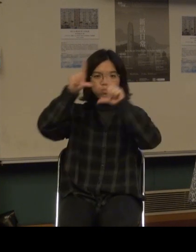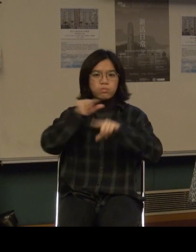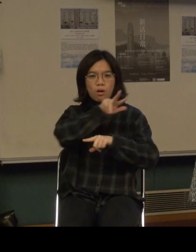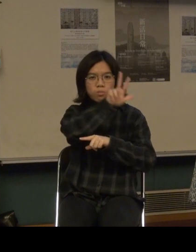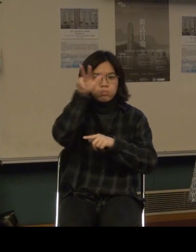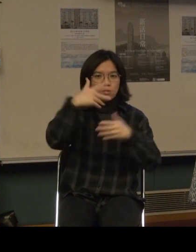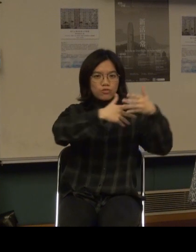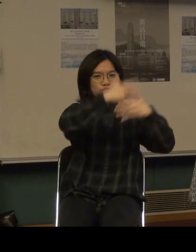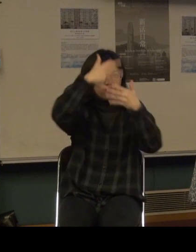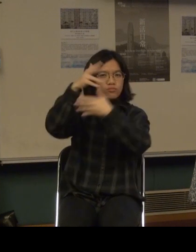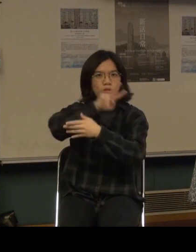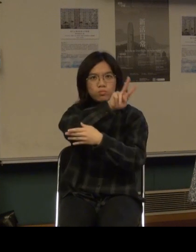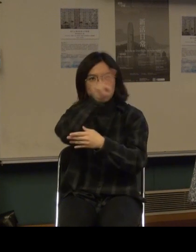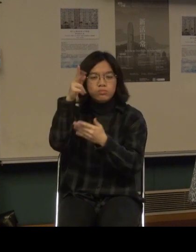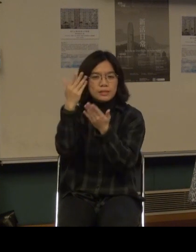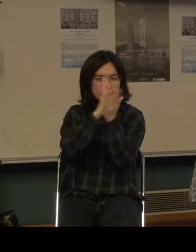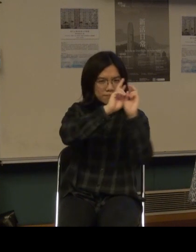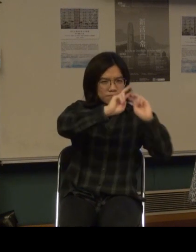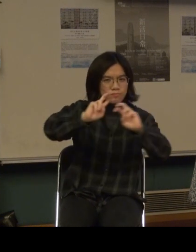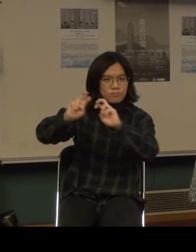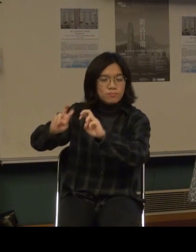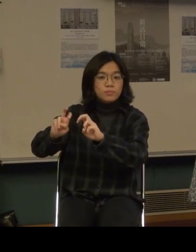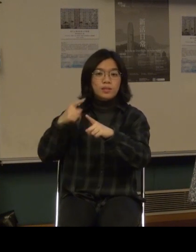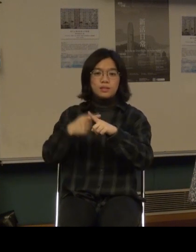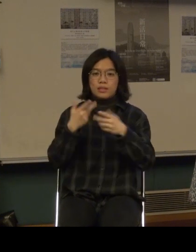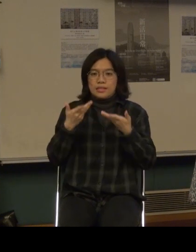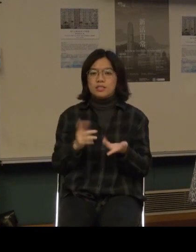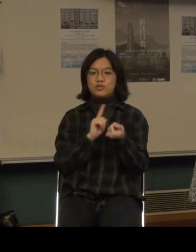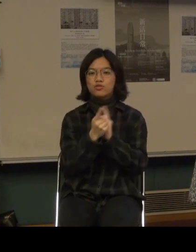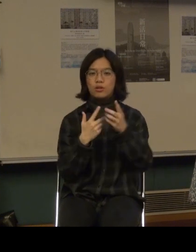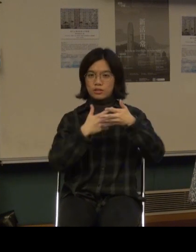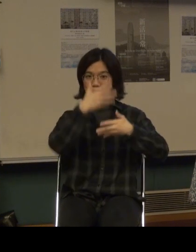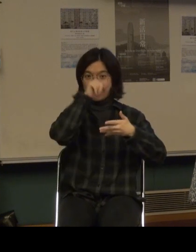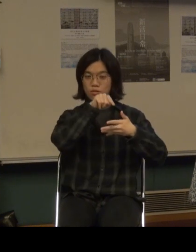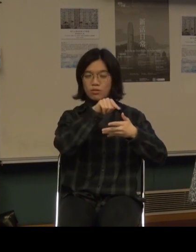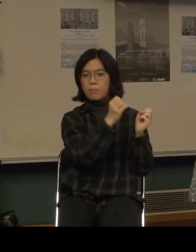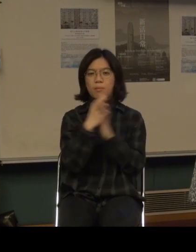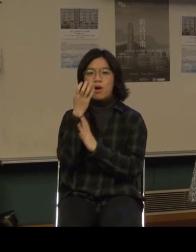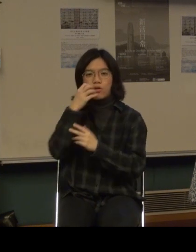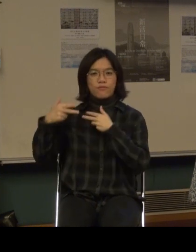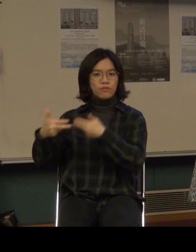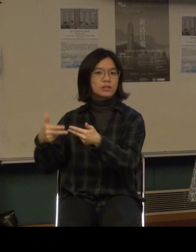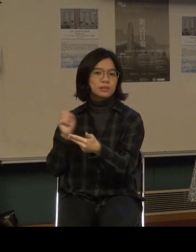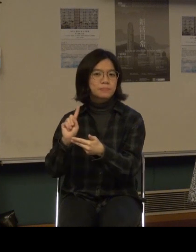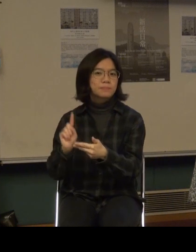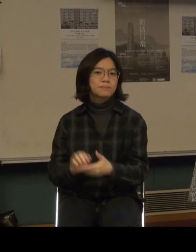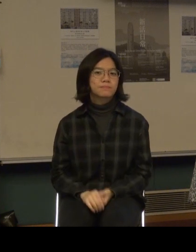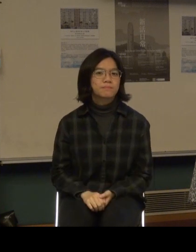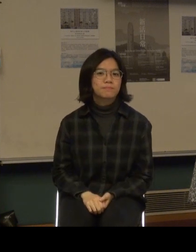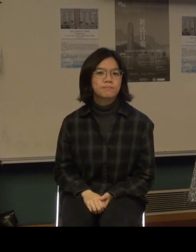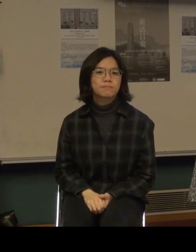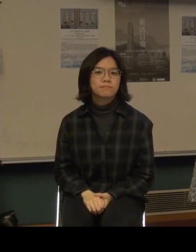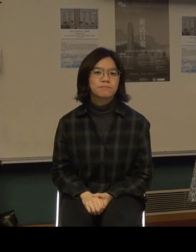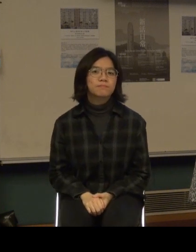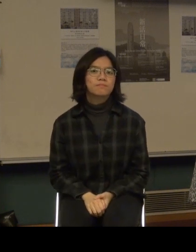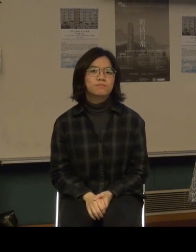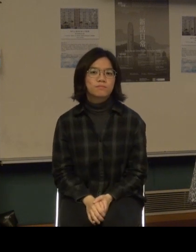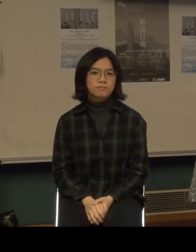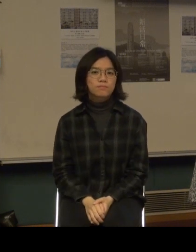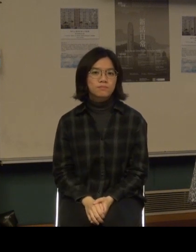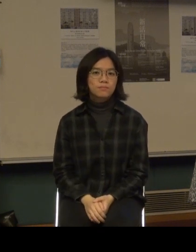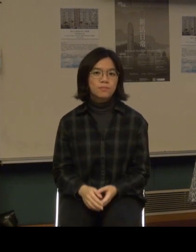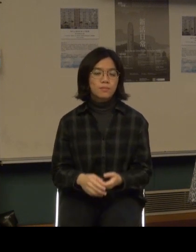去理解究竟現代主義、現代建築點樣喺香港去發展。我今日嘅講座